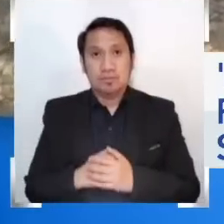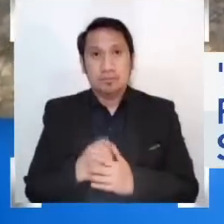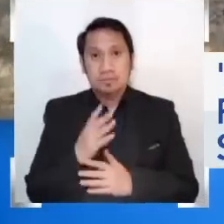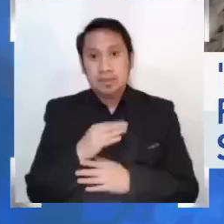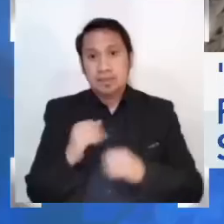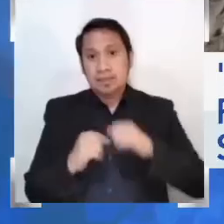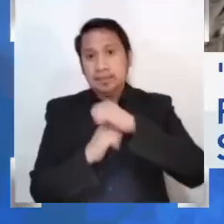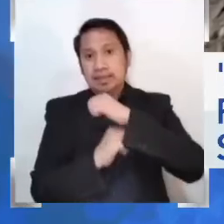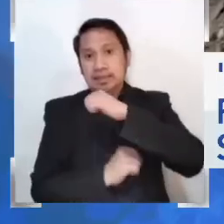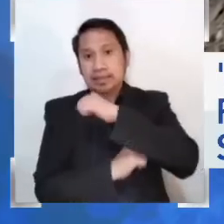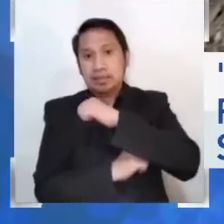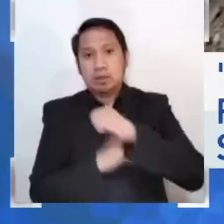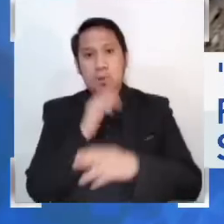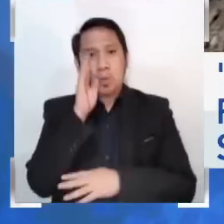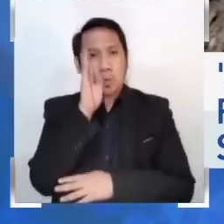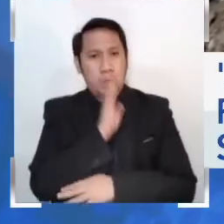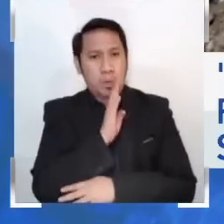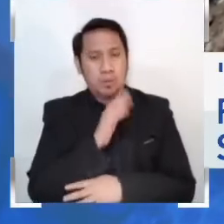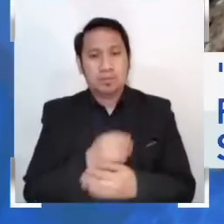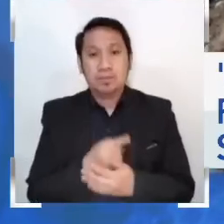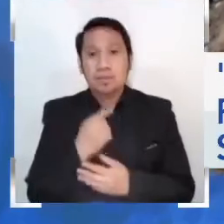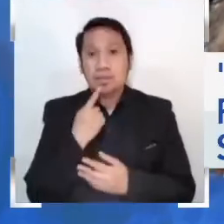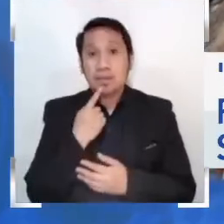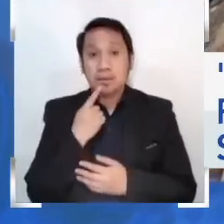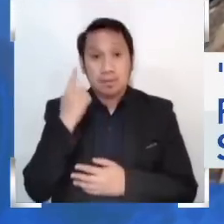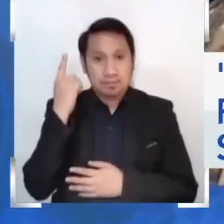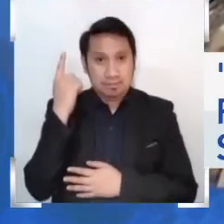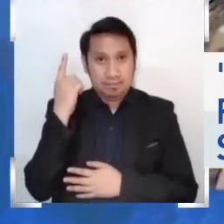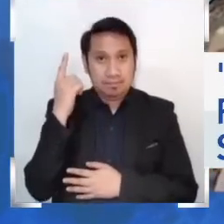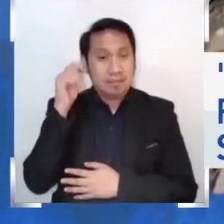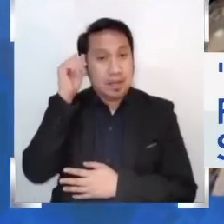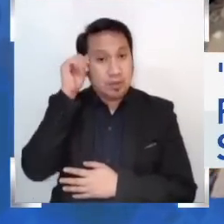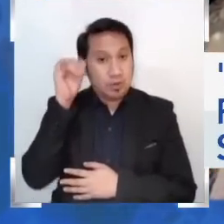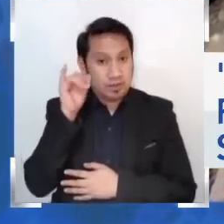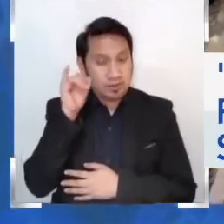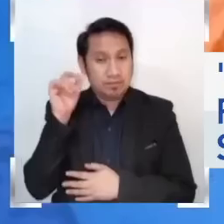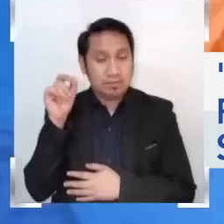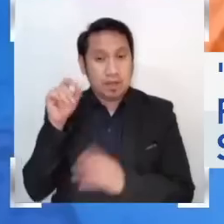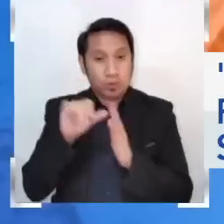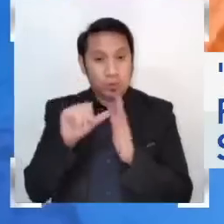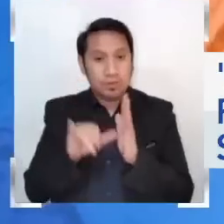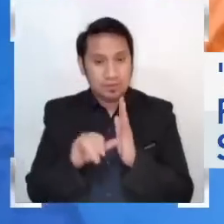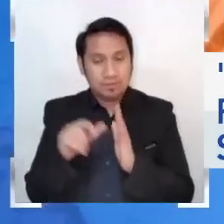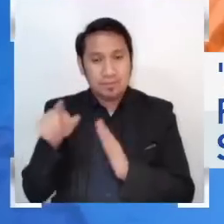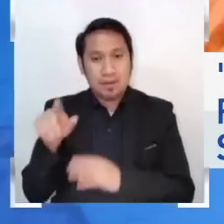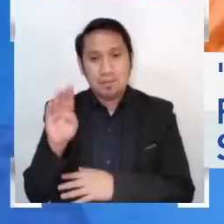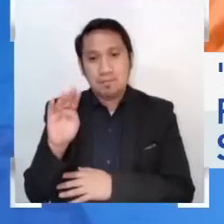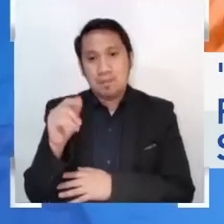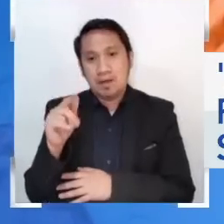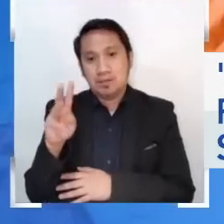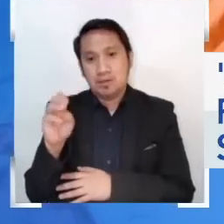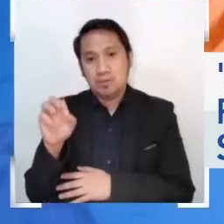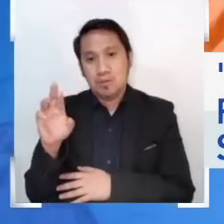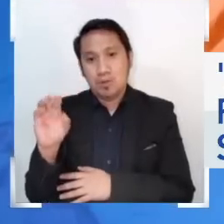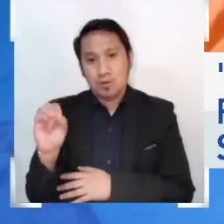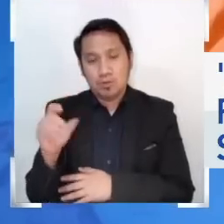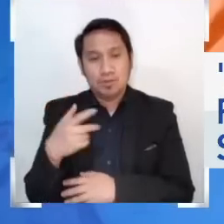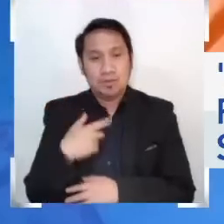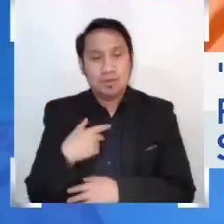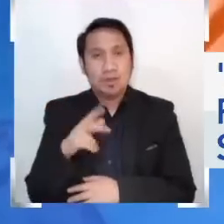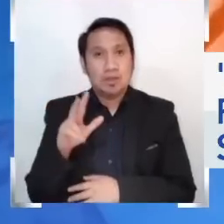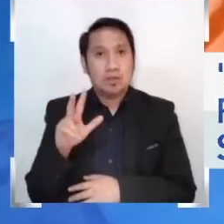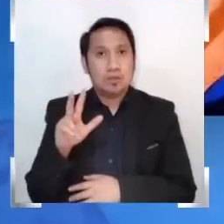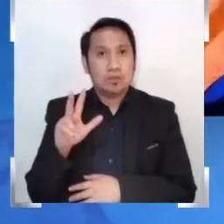pagbaha. IT Attorney Nawim Sinarimbo, Interior Minister ng Rehiyon ng Bangsamoro, umabot na sa 31 ang naiulat na nasawi